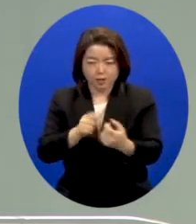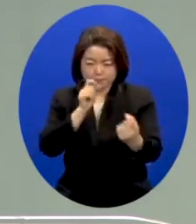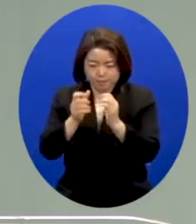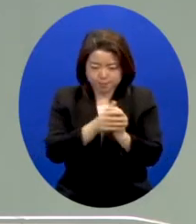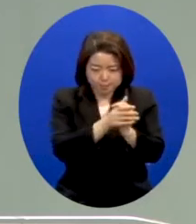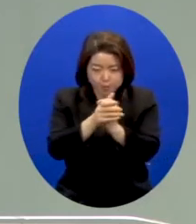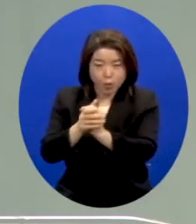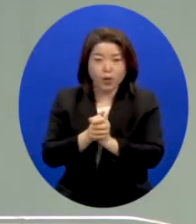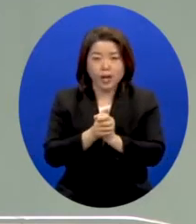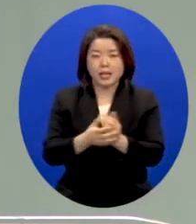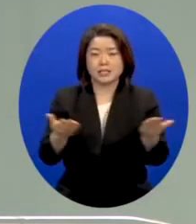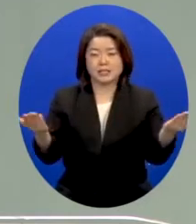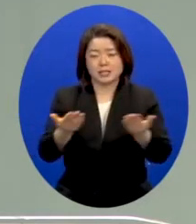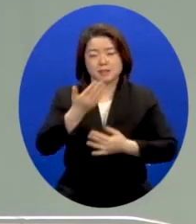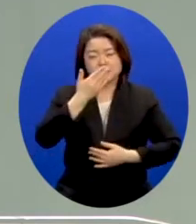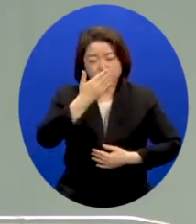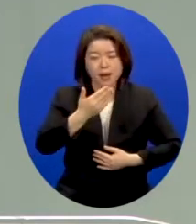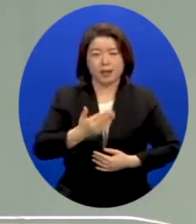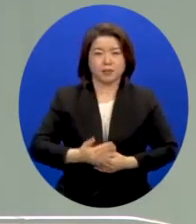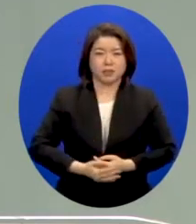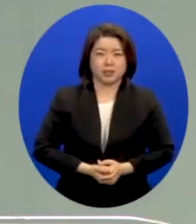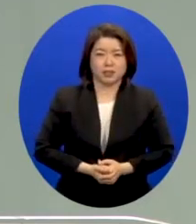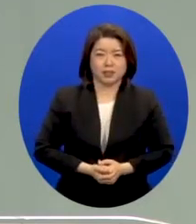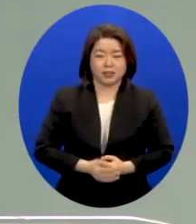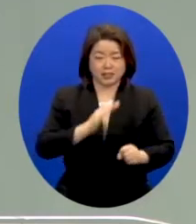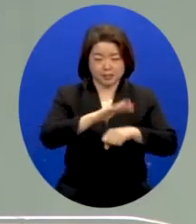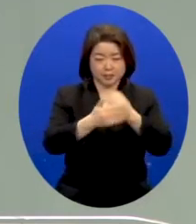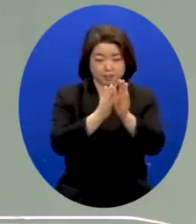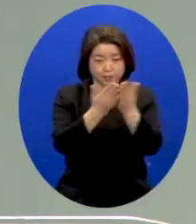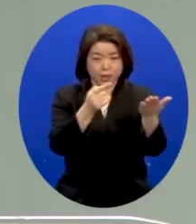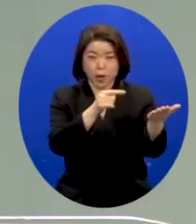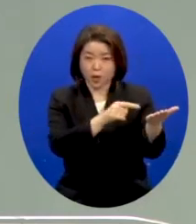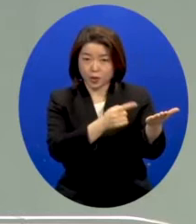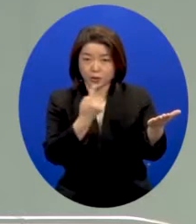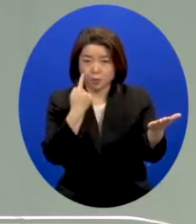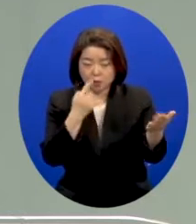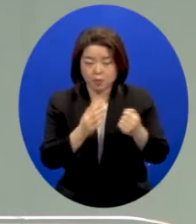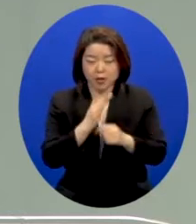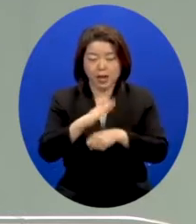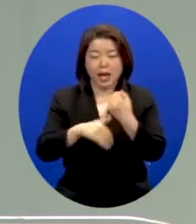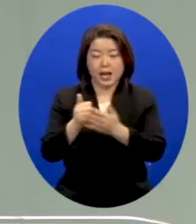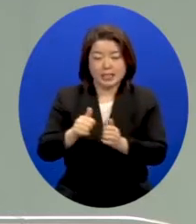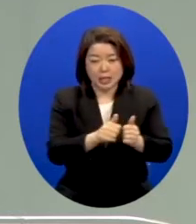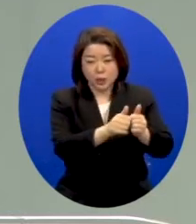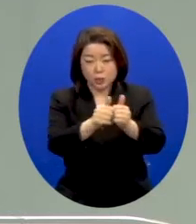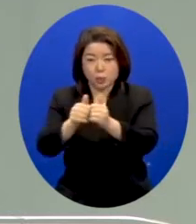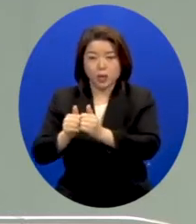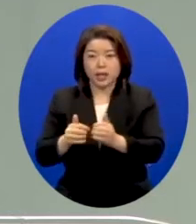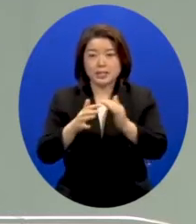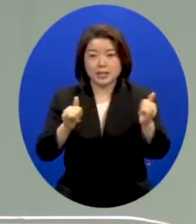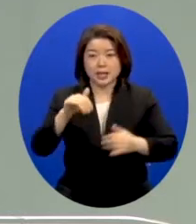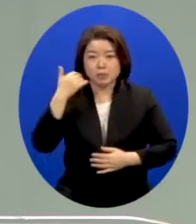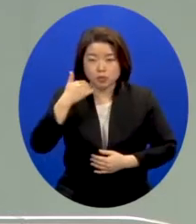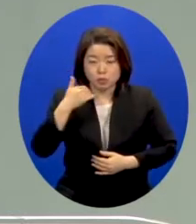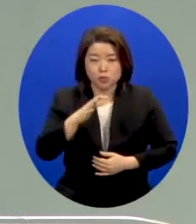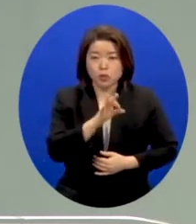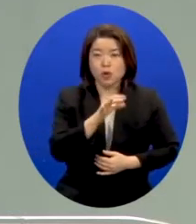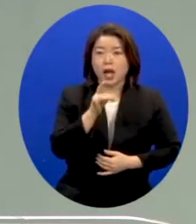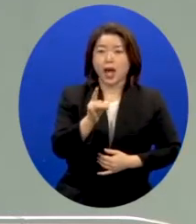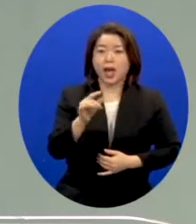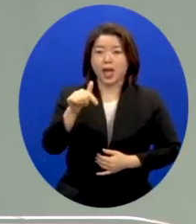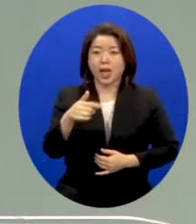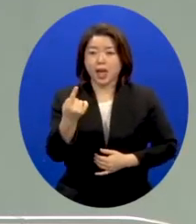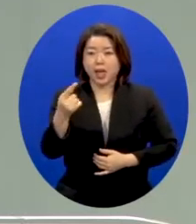동행 하는 일이 가능해요 성경에 보면 하나님과 동행했던 사람으로 에녹 일하는 사람이 나온